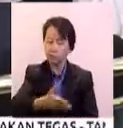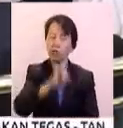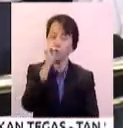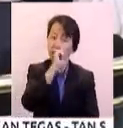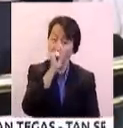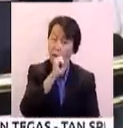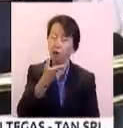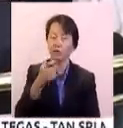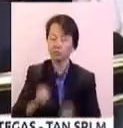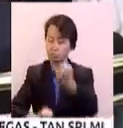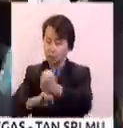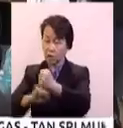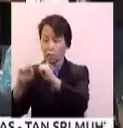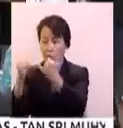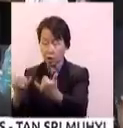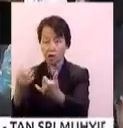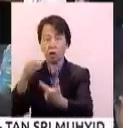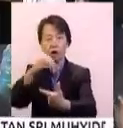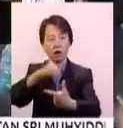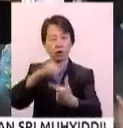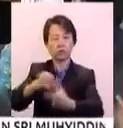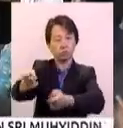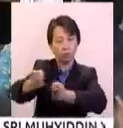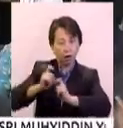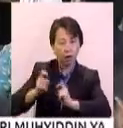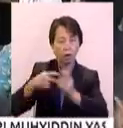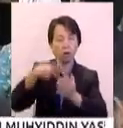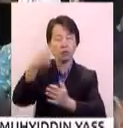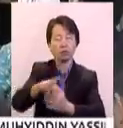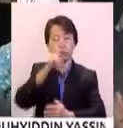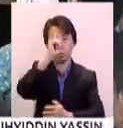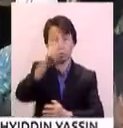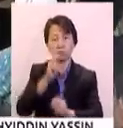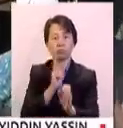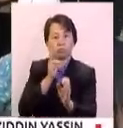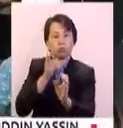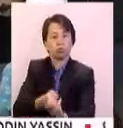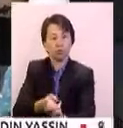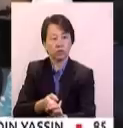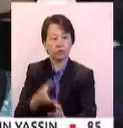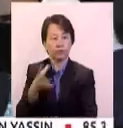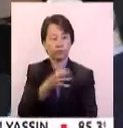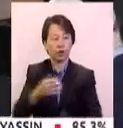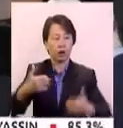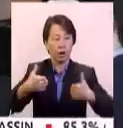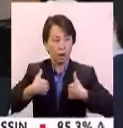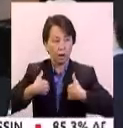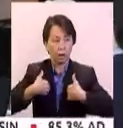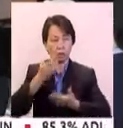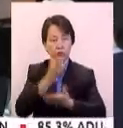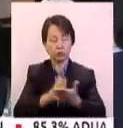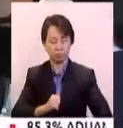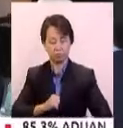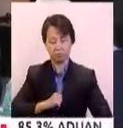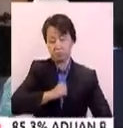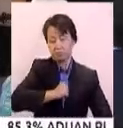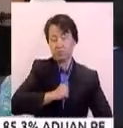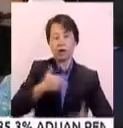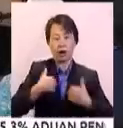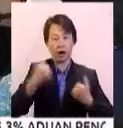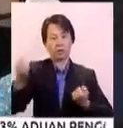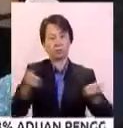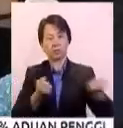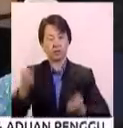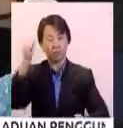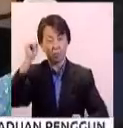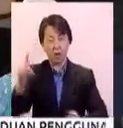televisyen, penajaan syarikat korporat atau hadiah program reality yang disertai. Malah ada di antara mereka berbangga memiliki kereta